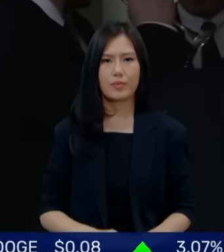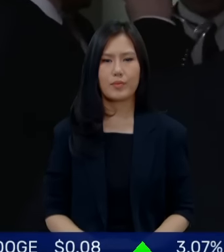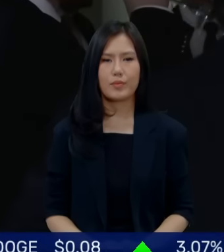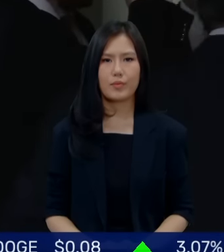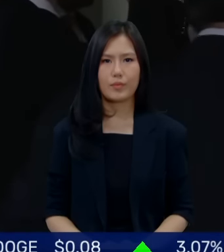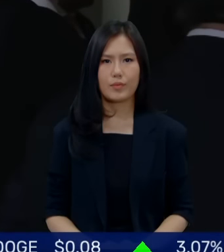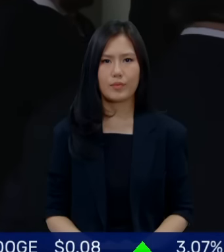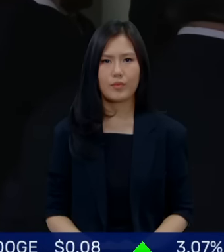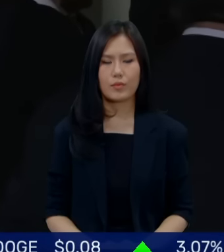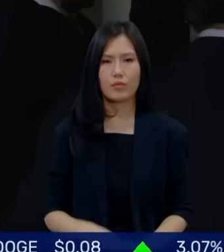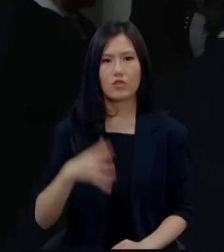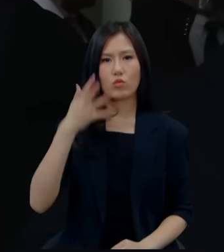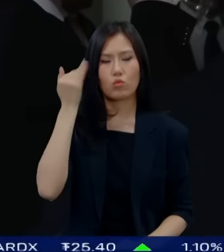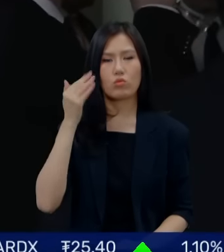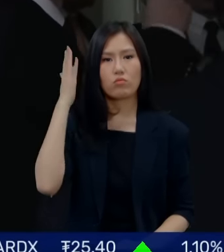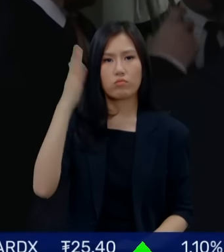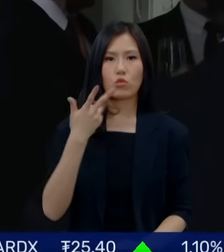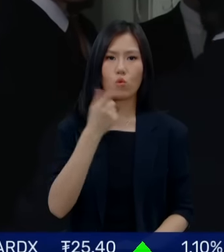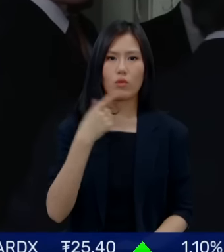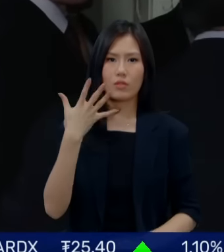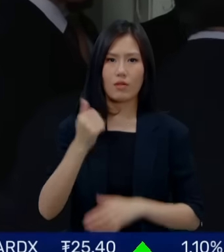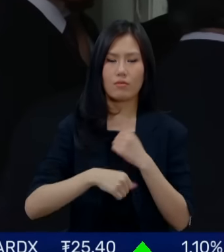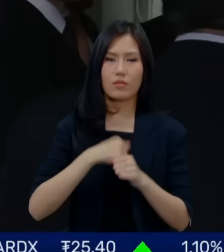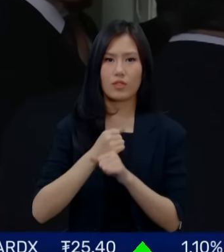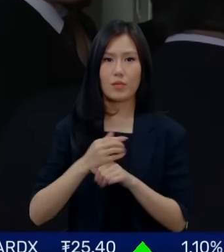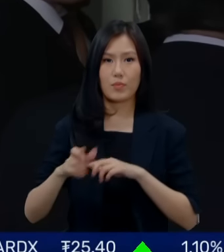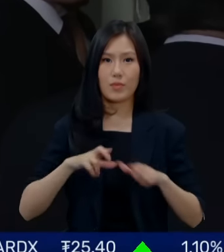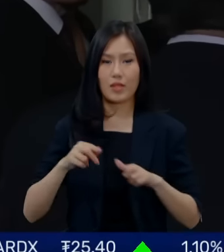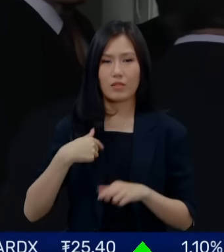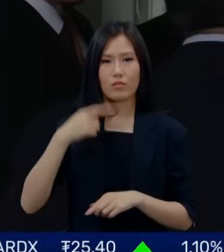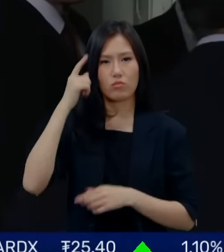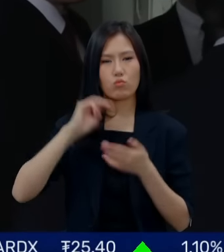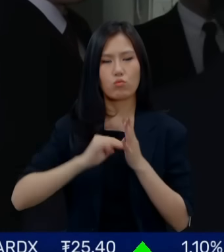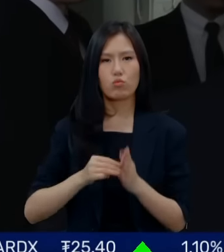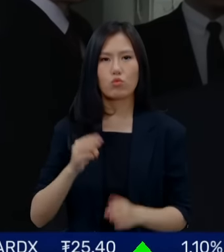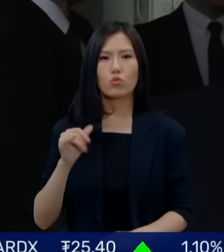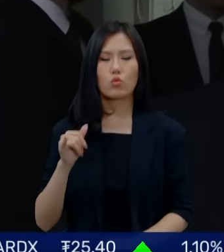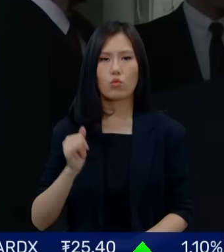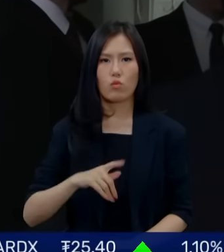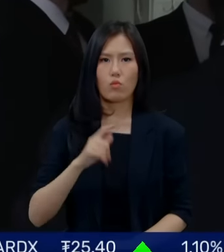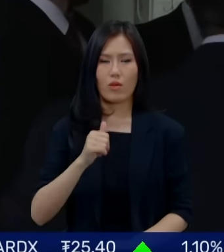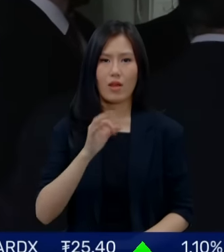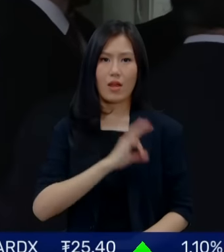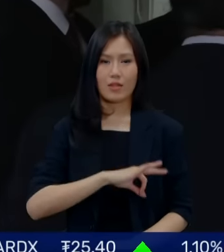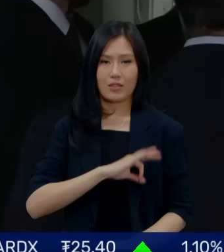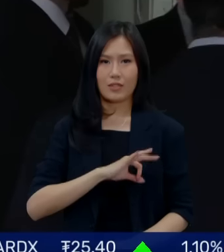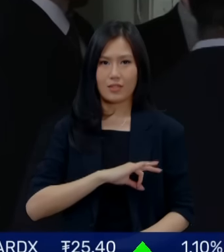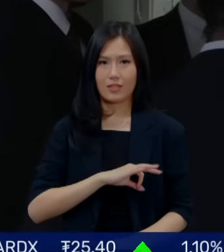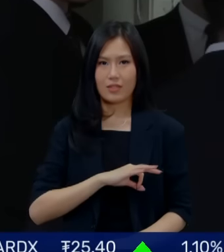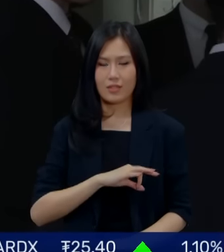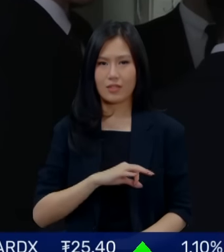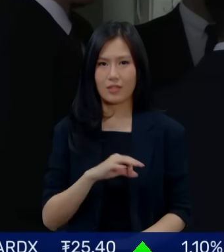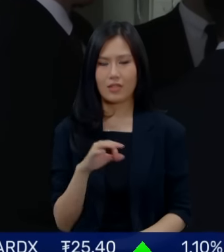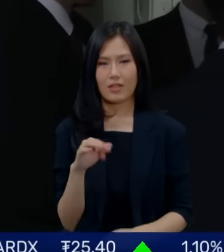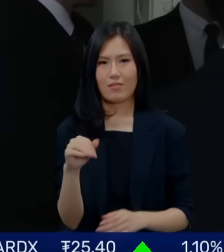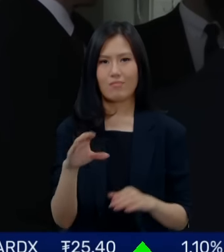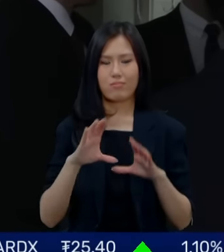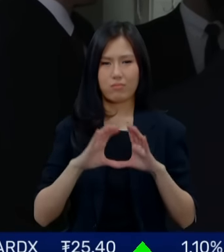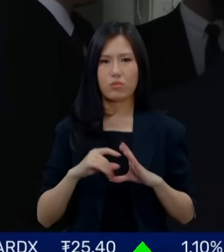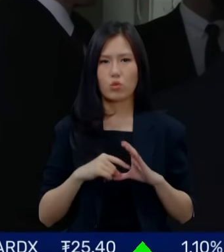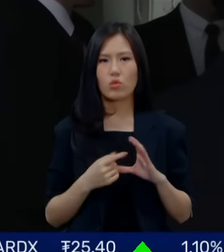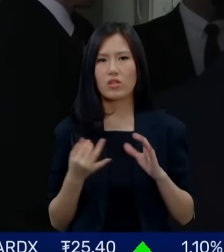Ирээдүйн 3-5 жилийн бизнес төлөвлөгөө бол бид нар босгосон мөнгөөрөө цахим зээлийнхаа үйл ажиллагааг өргөжүүлнэ.